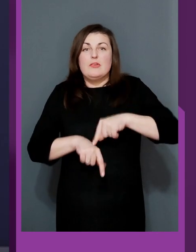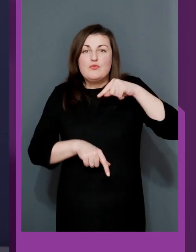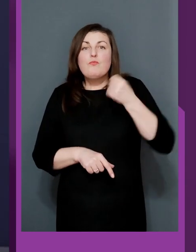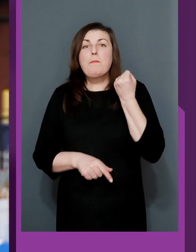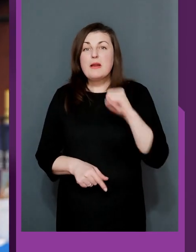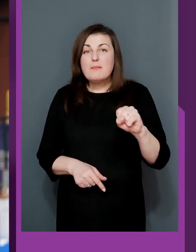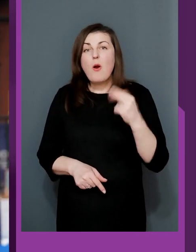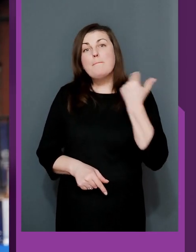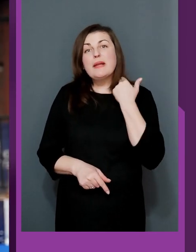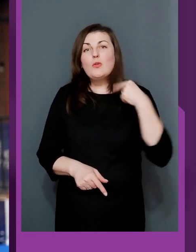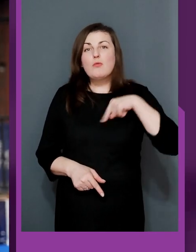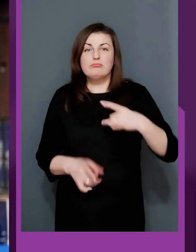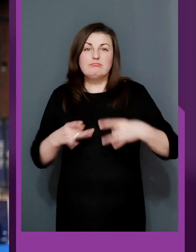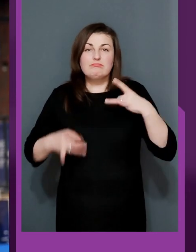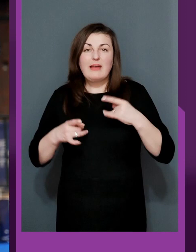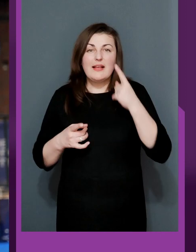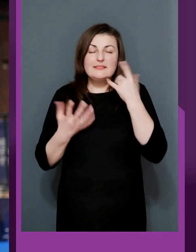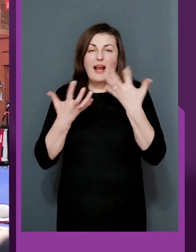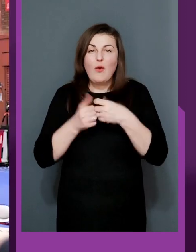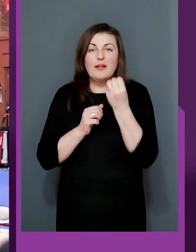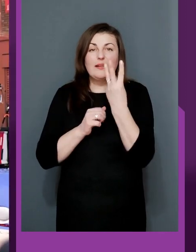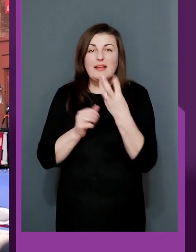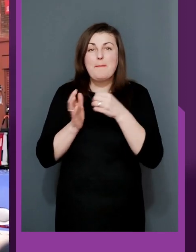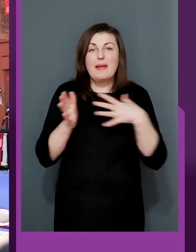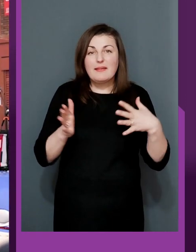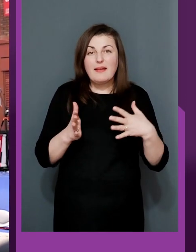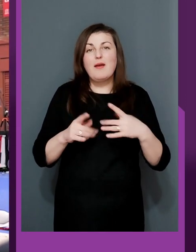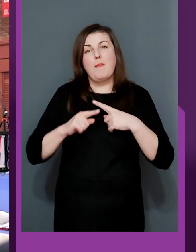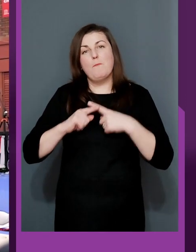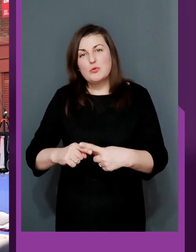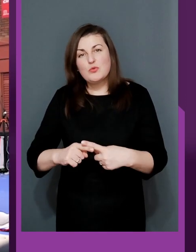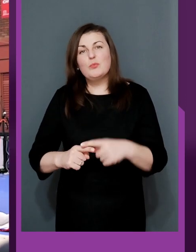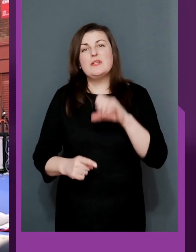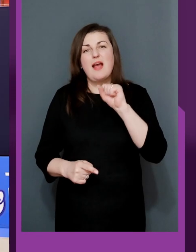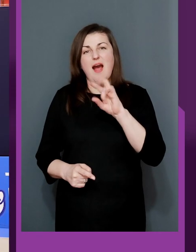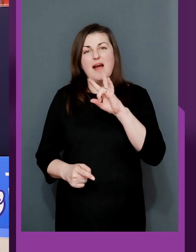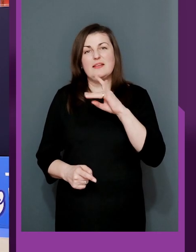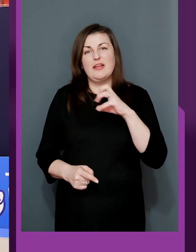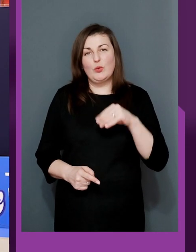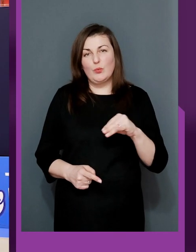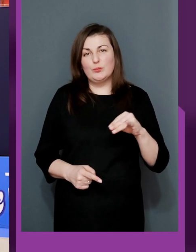перемогу британець занервував і з рахунком 13:15 поступився